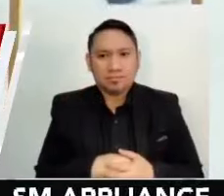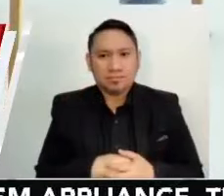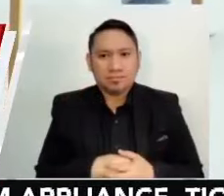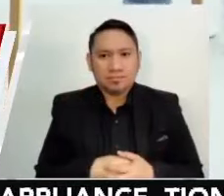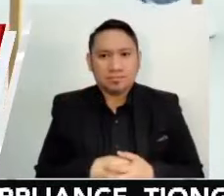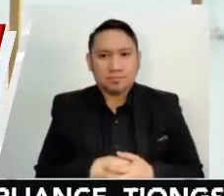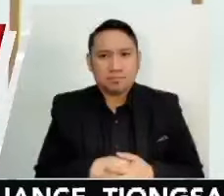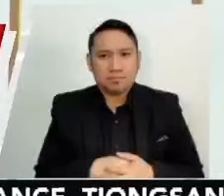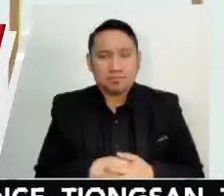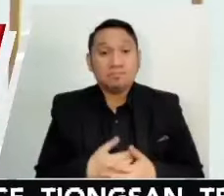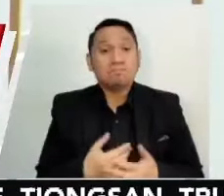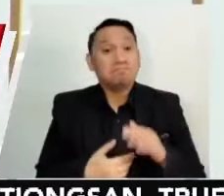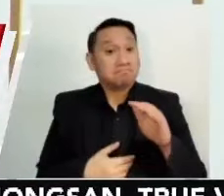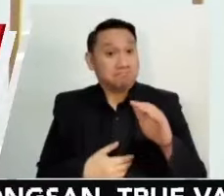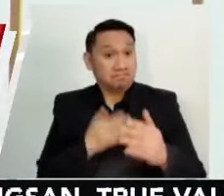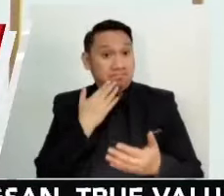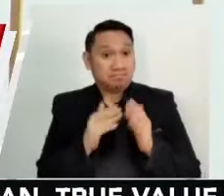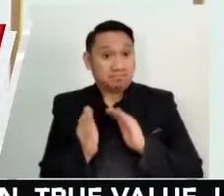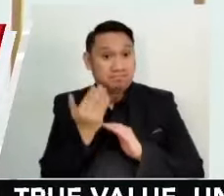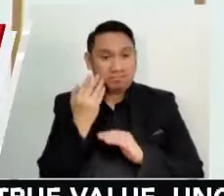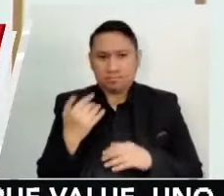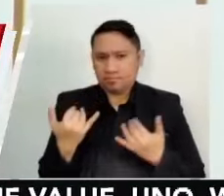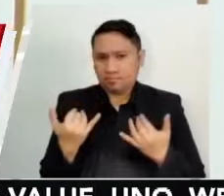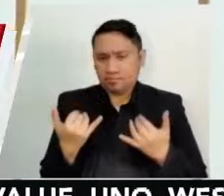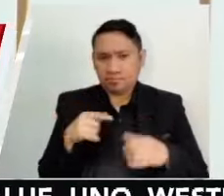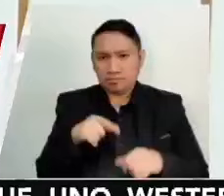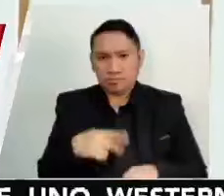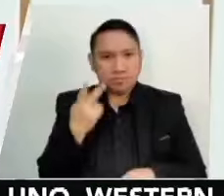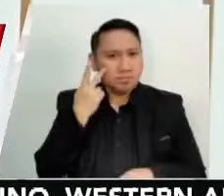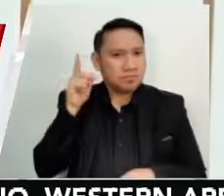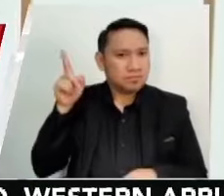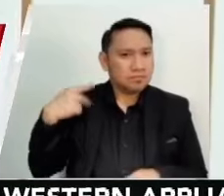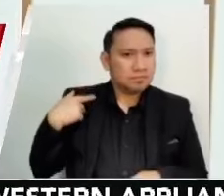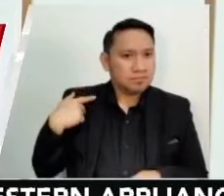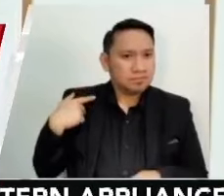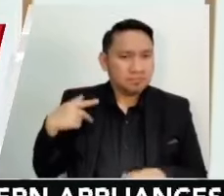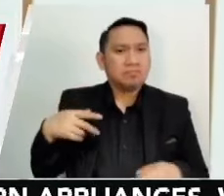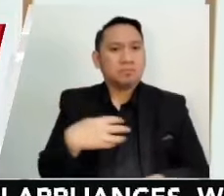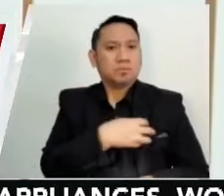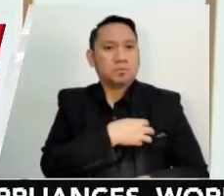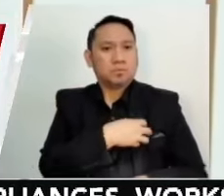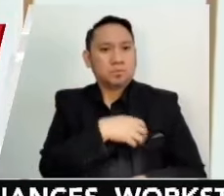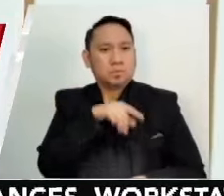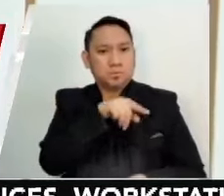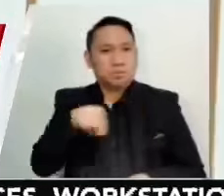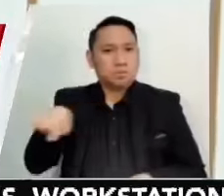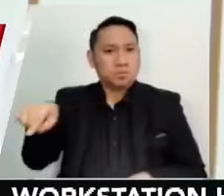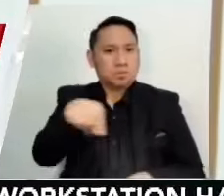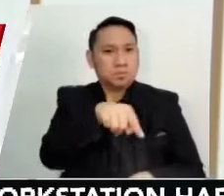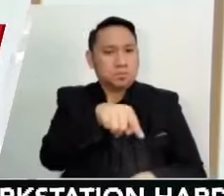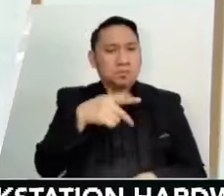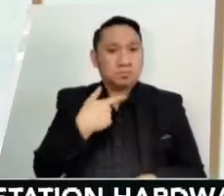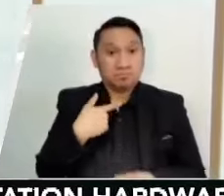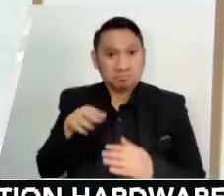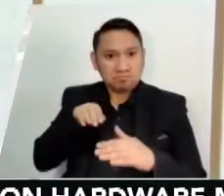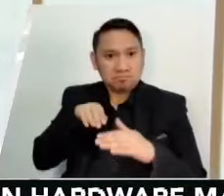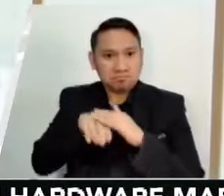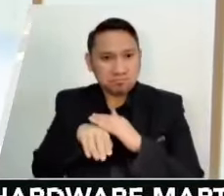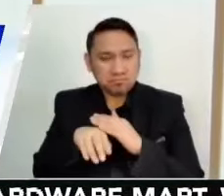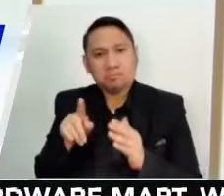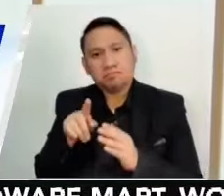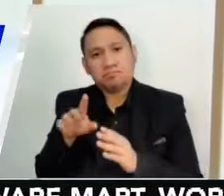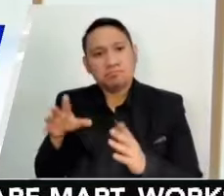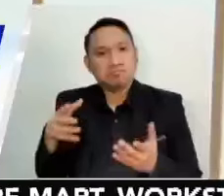Maris, good morning. Sa mga oras na ito, may mga nakita na tayo ng mga police dito sa PNP Custodial Center na pumasok, particular yung PNP Headquarters